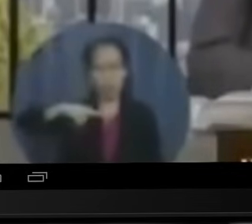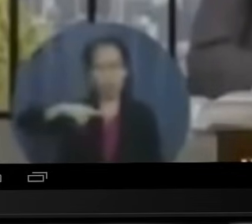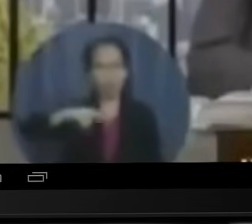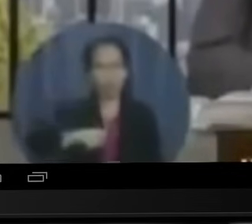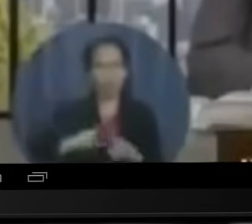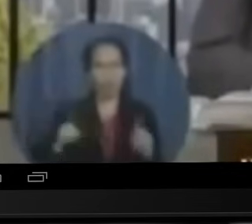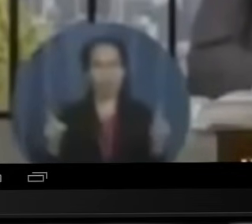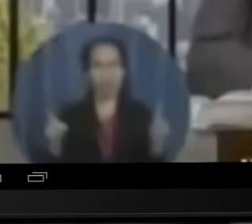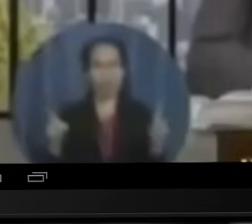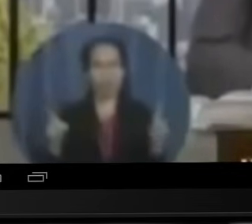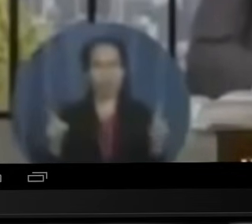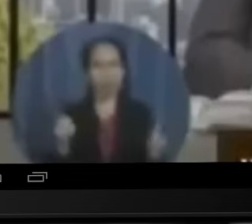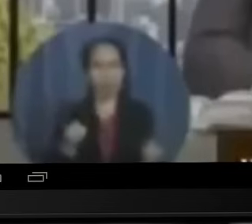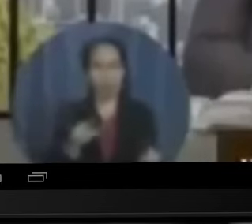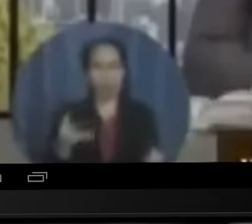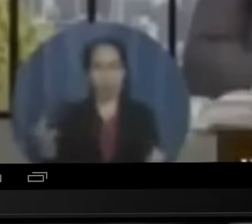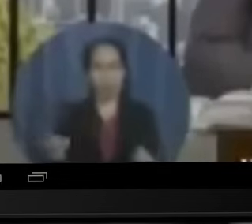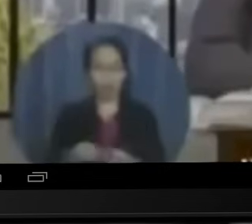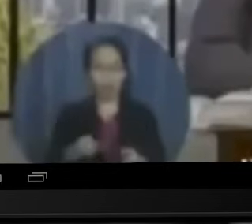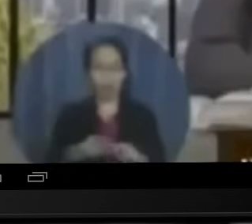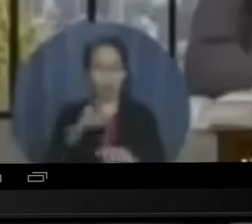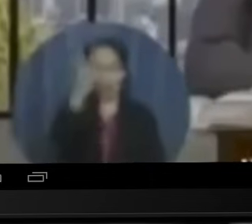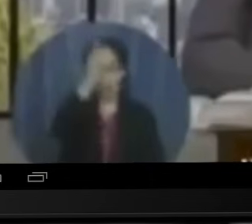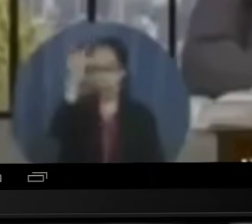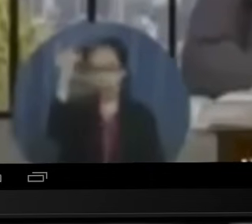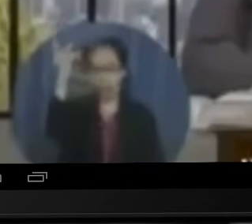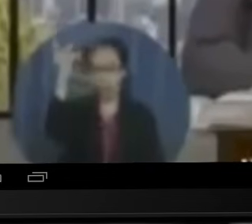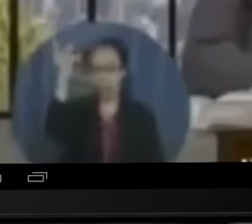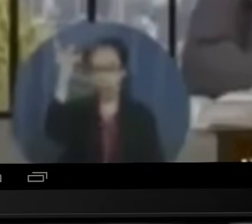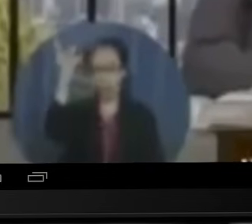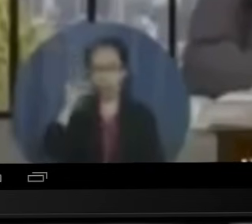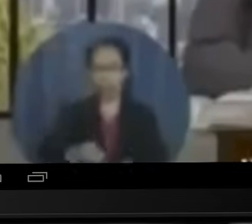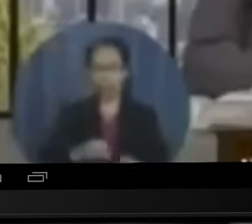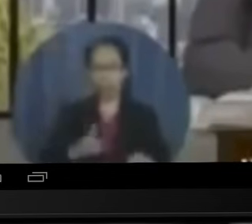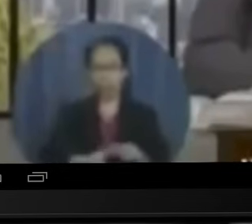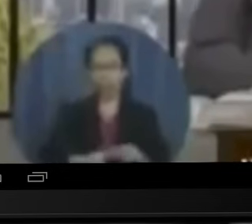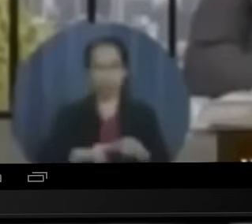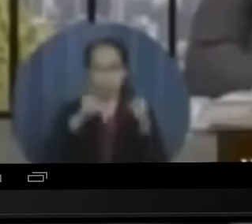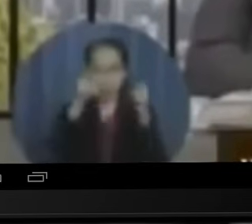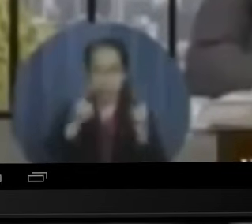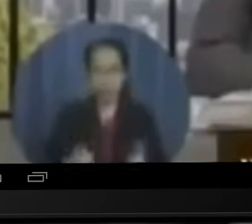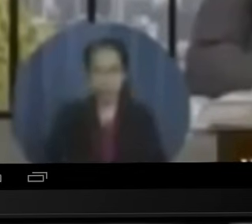Pero yung bilang na 666 ay bilang ng isang tao.